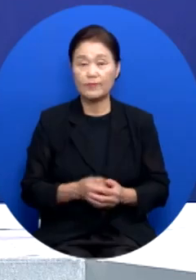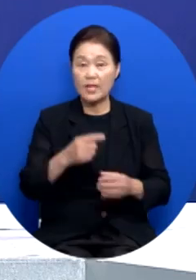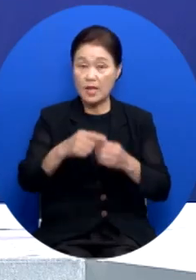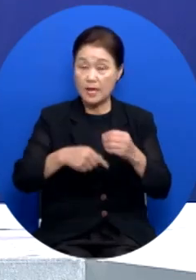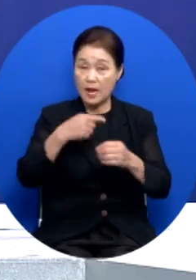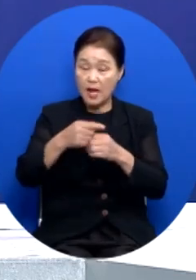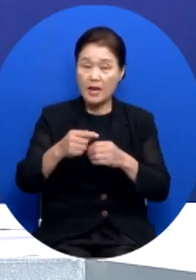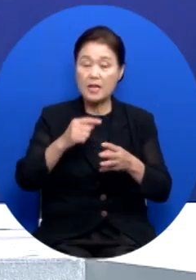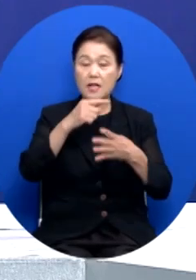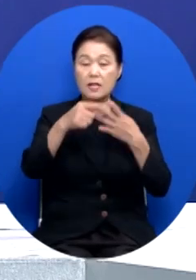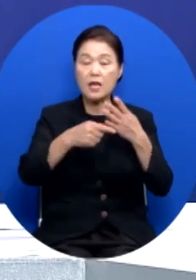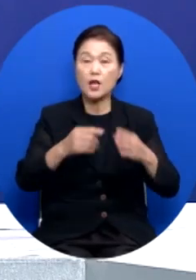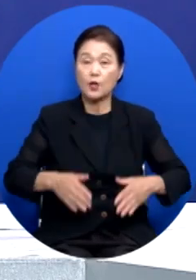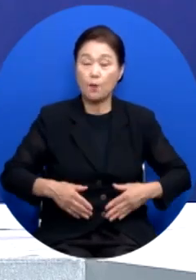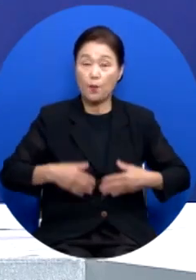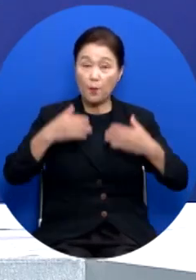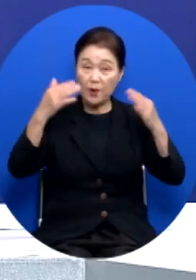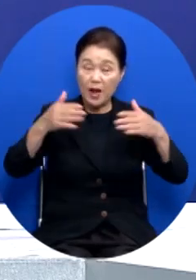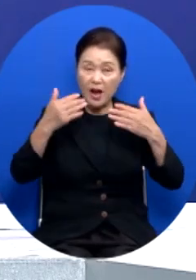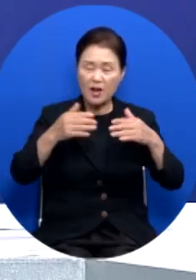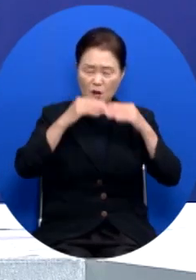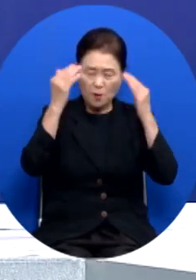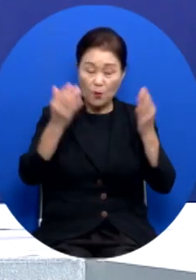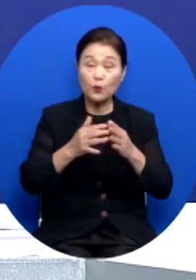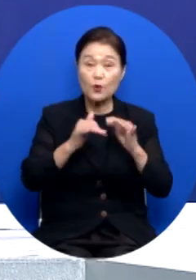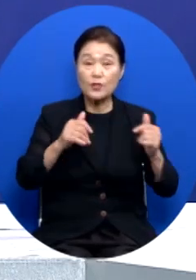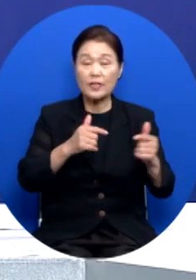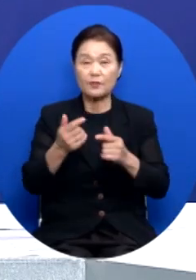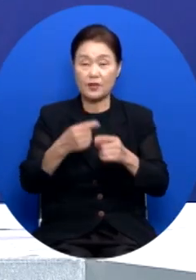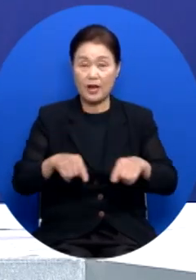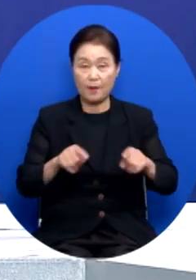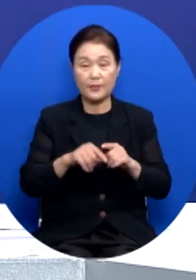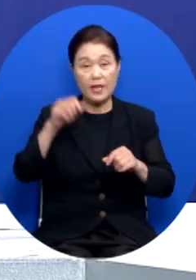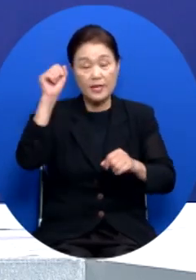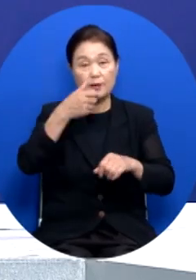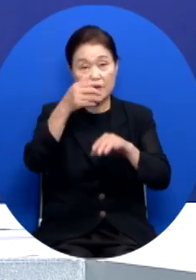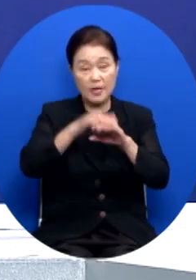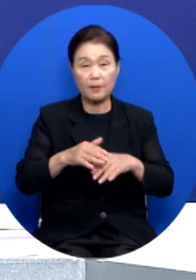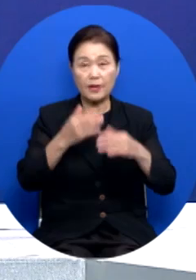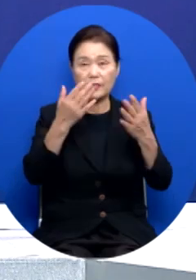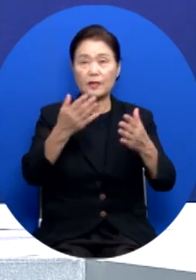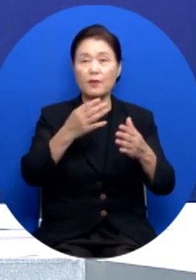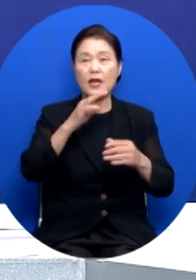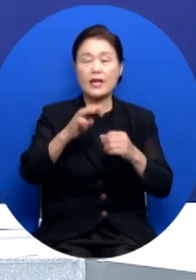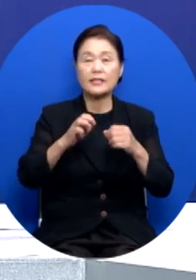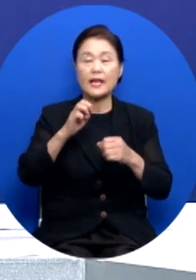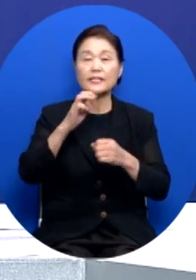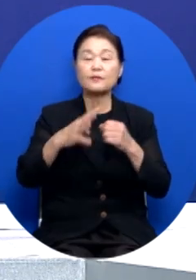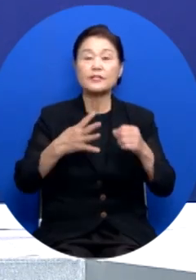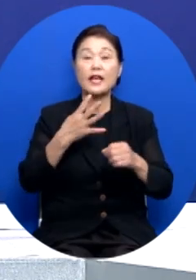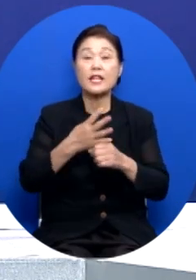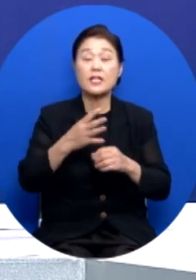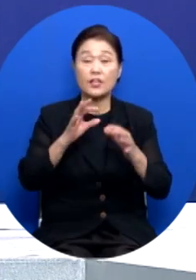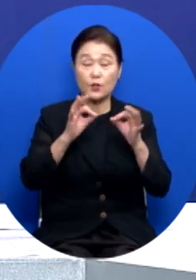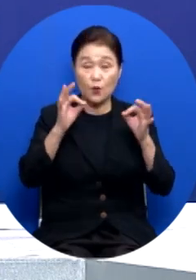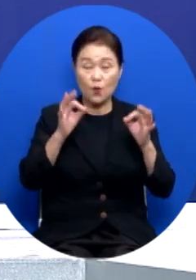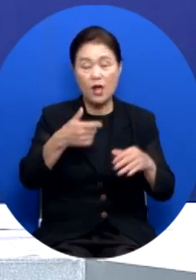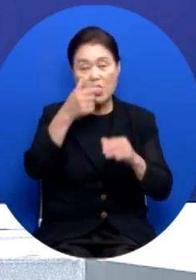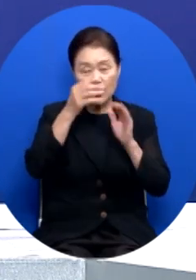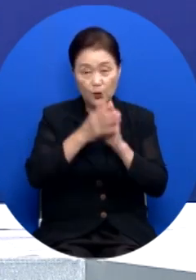매년 봄과 가을 전 교인이 함께 특별 새벽 집회를 열며 44년째 기도 열기를 이어가는 교회가 있습니다.